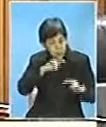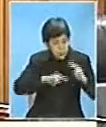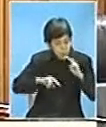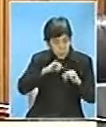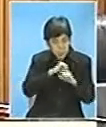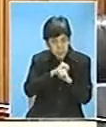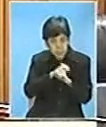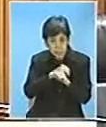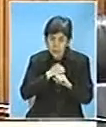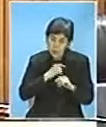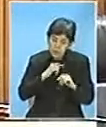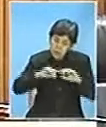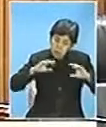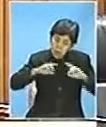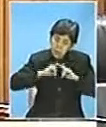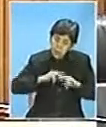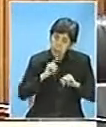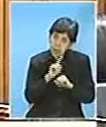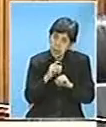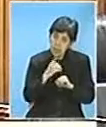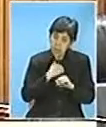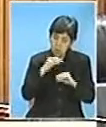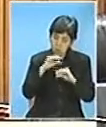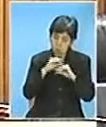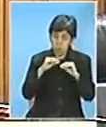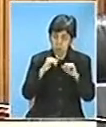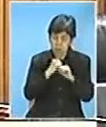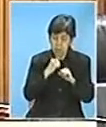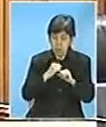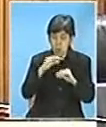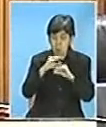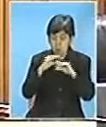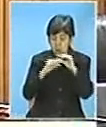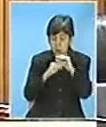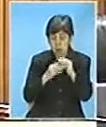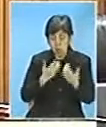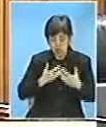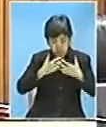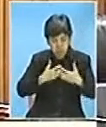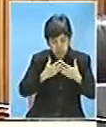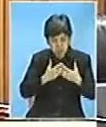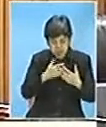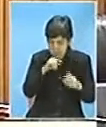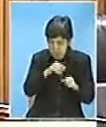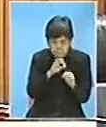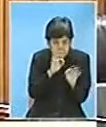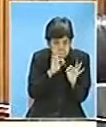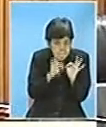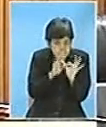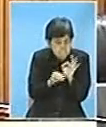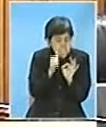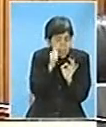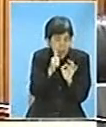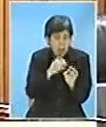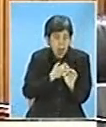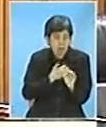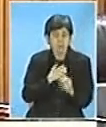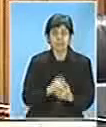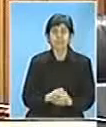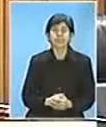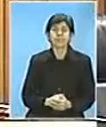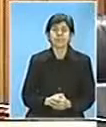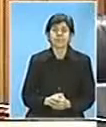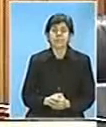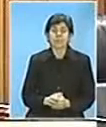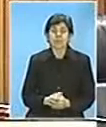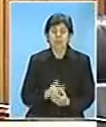ในการที่จะคุยกับทางภาคอุตสาหกรรมพวกโรงงานให้ใช้อุปกรณ์ที่มีประหยัดพลังงานด้วยในส่วนนี้นะครับแล้วก็แม้กระทั่งเรื่อง